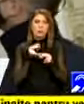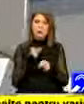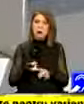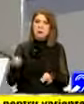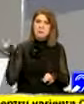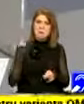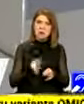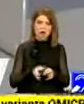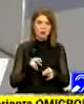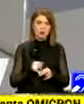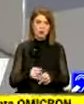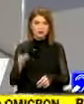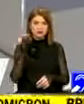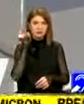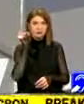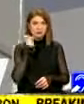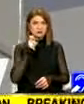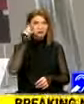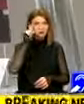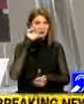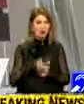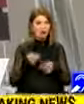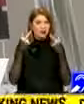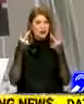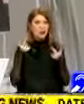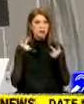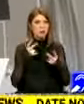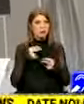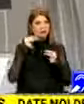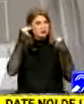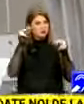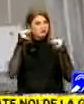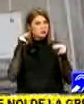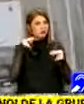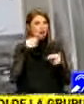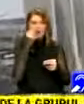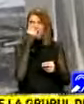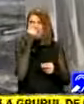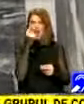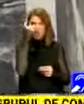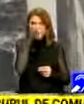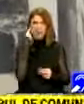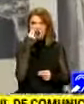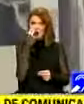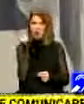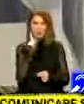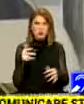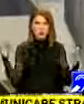mult. Specialiștii consideră că e important să fie dezvăluită fața nevăzută a